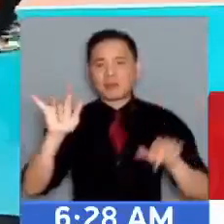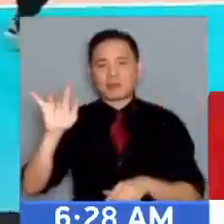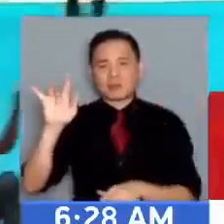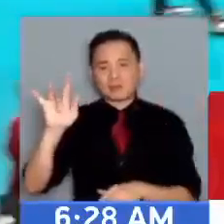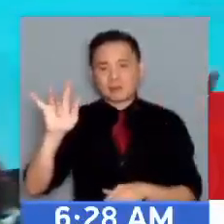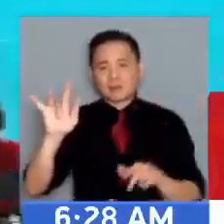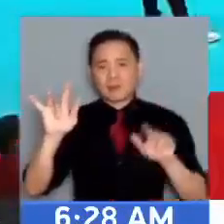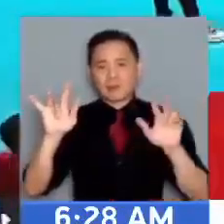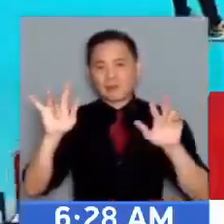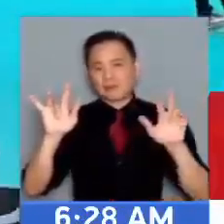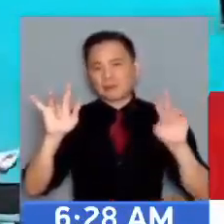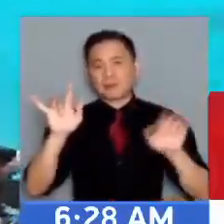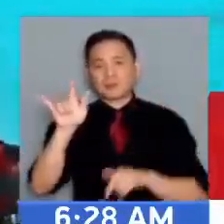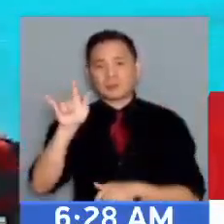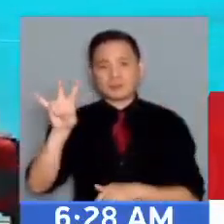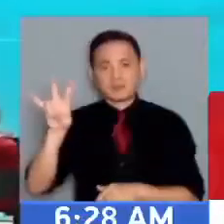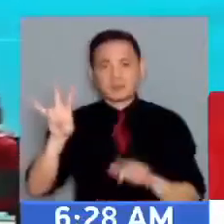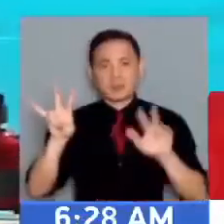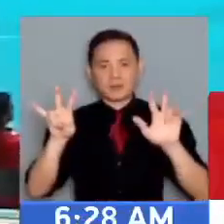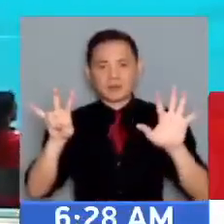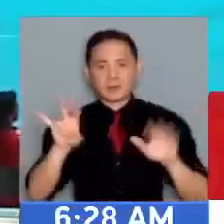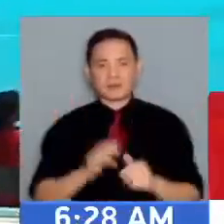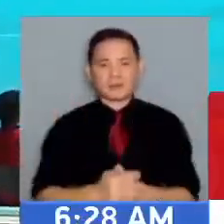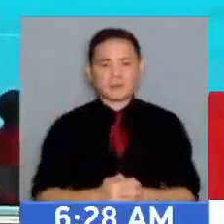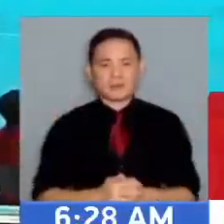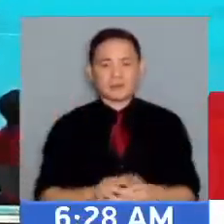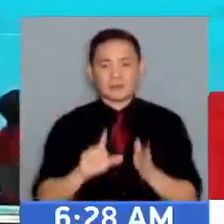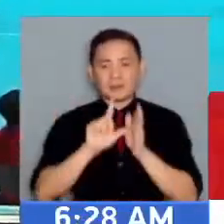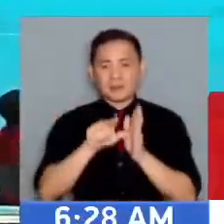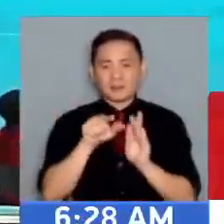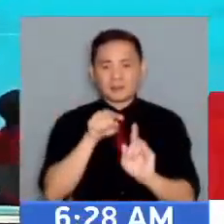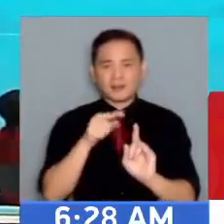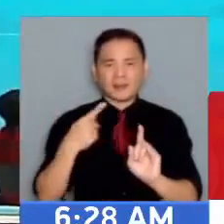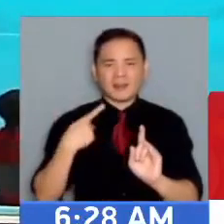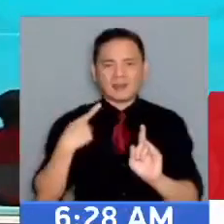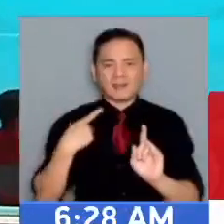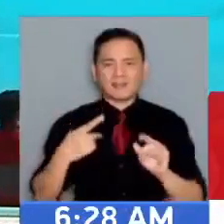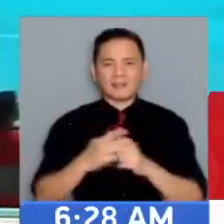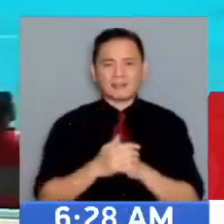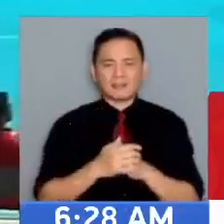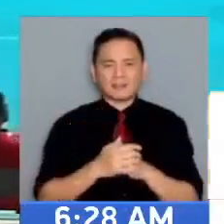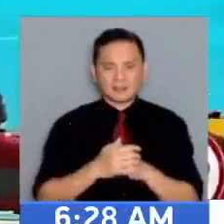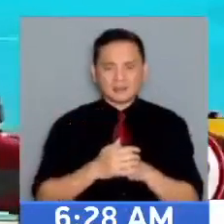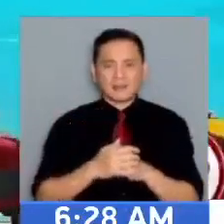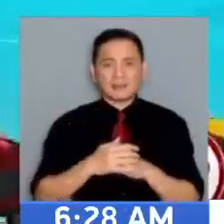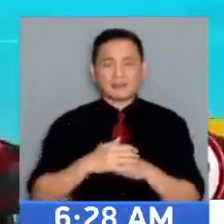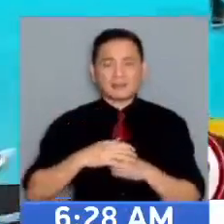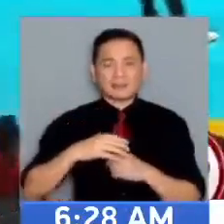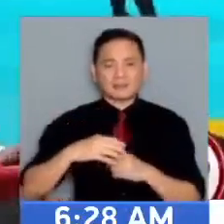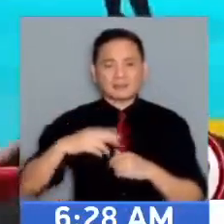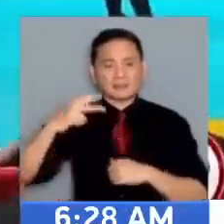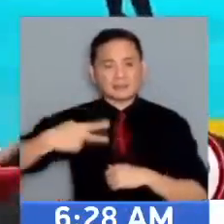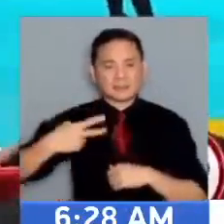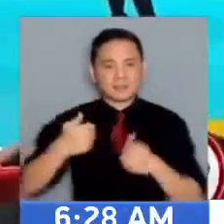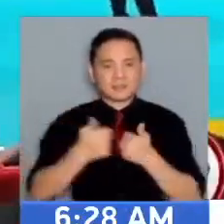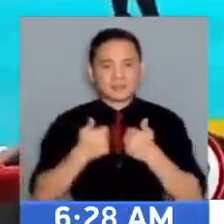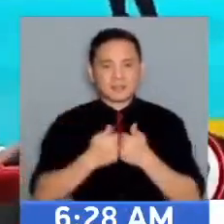27-25. Maghaharap sa semifinals ang Lyceum at ang second seed na Perpetual Lady Atlas o Altas.